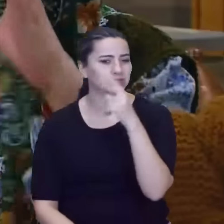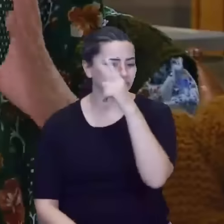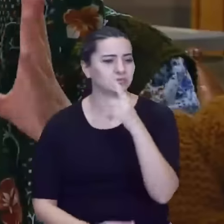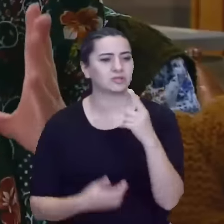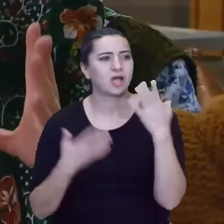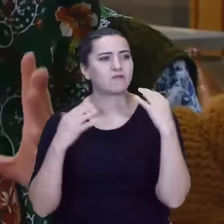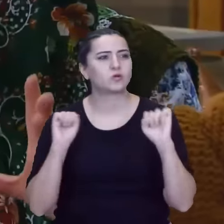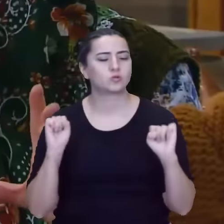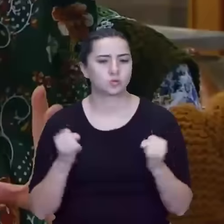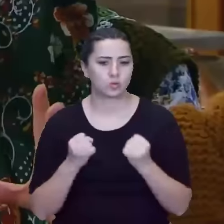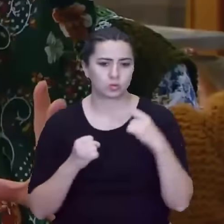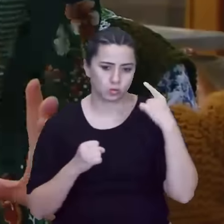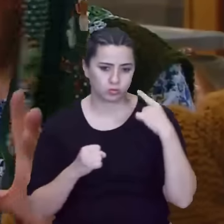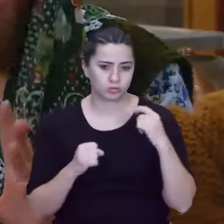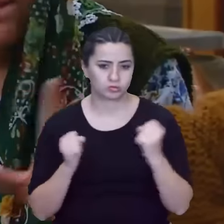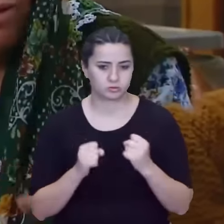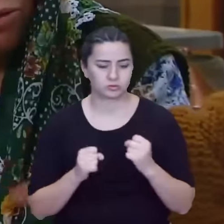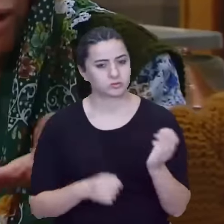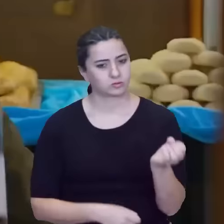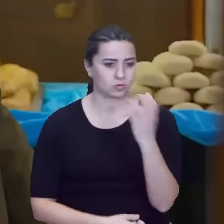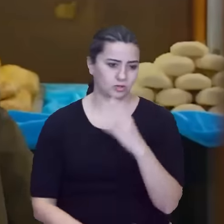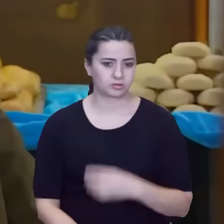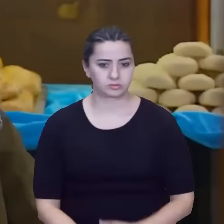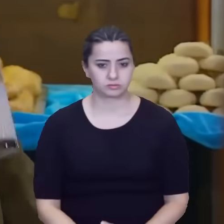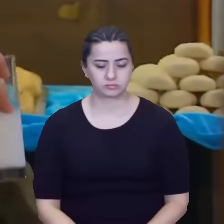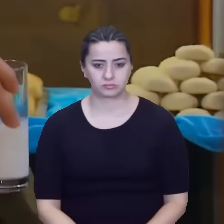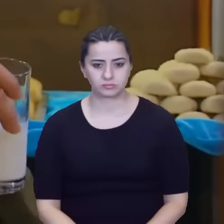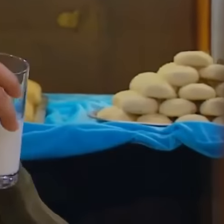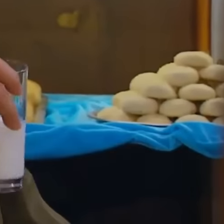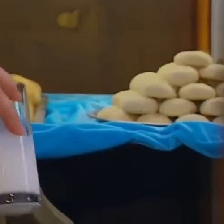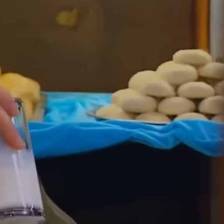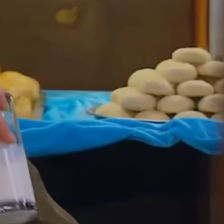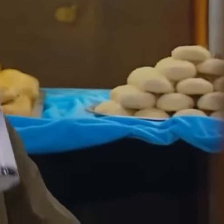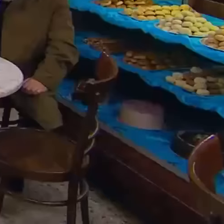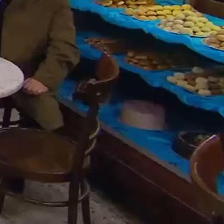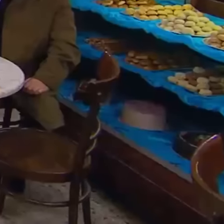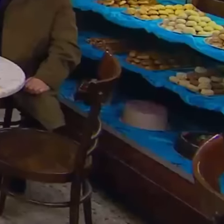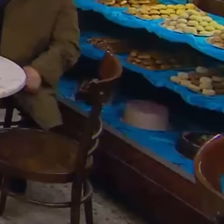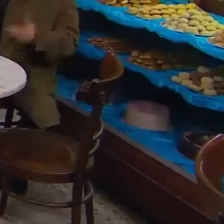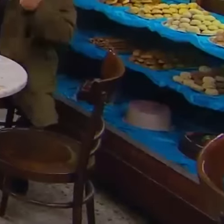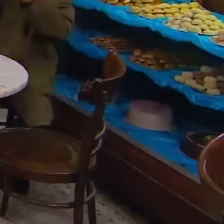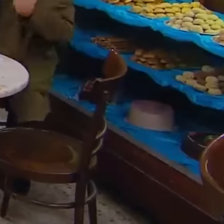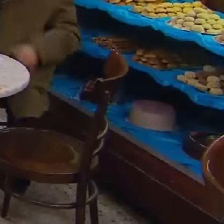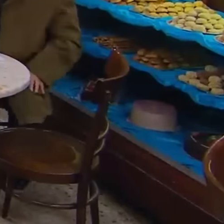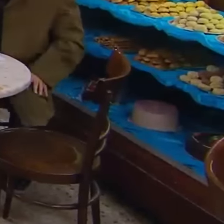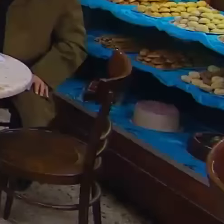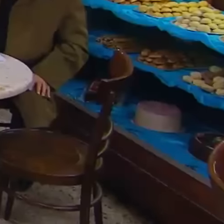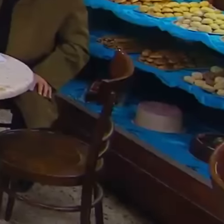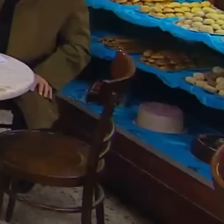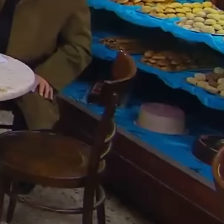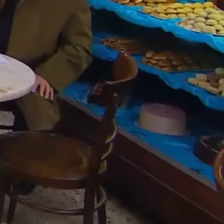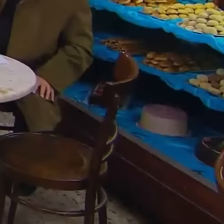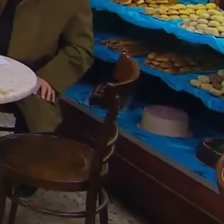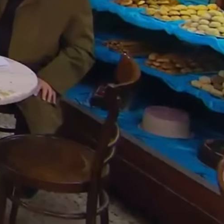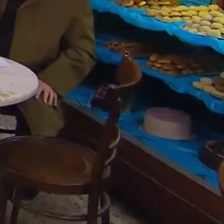Şimdi havalar soğuk orada Londra. Gülmekten ağzına götürdüğü sütü her seferinde geri çekip üçüncüsü de ancak içti. Kalkıyor.